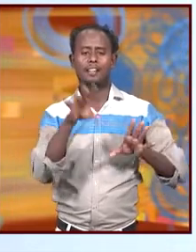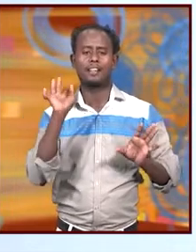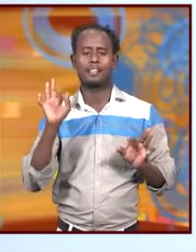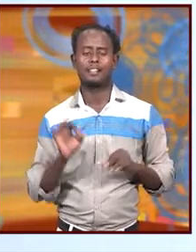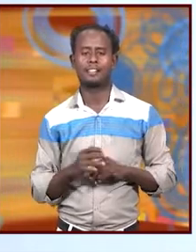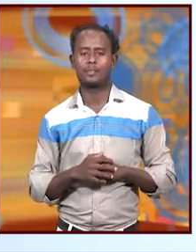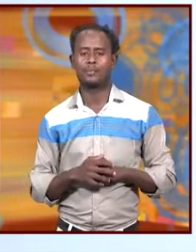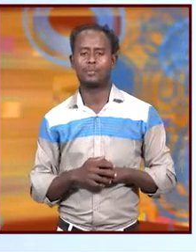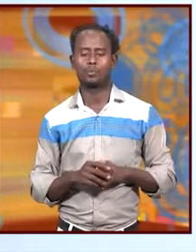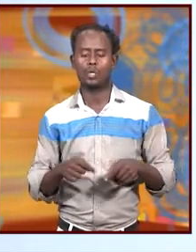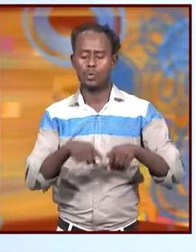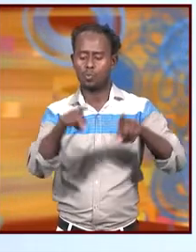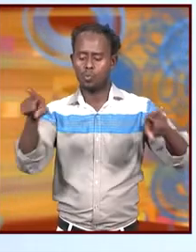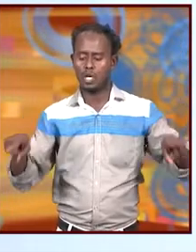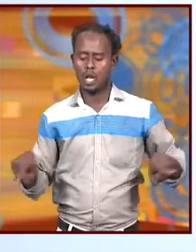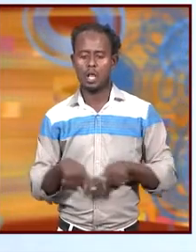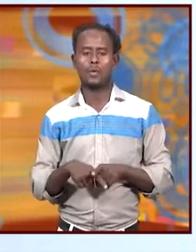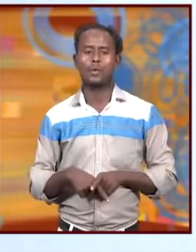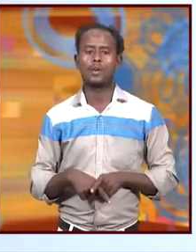பூங்காவினுடைய சுற்றளவு